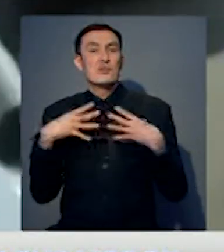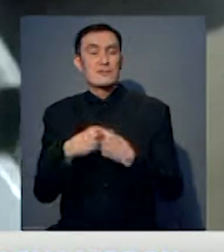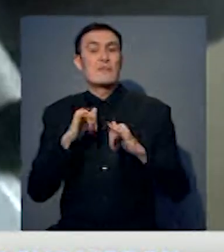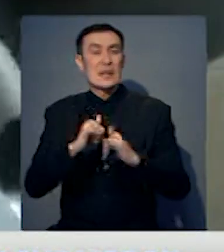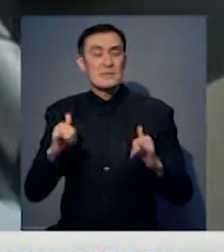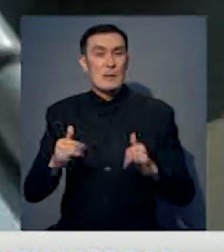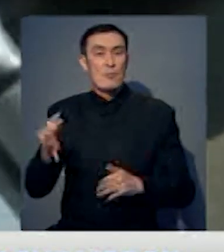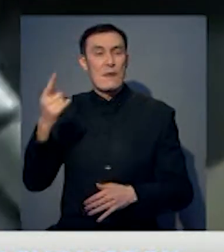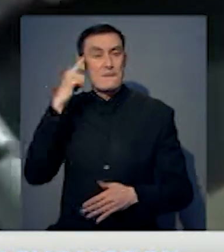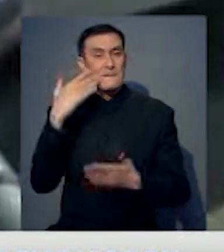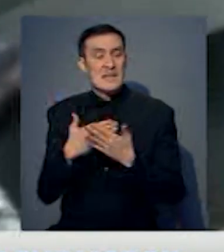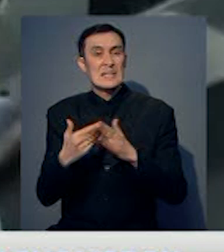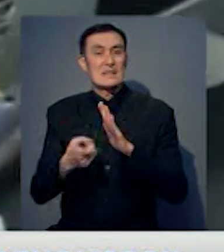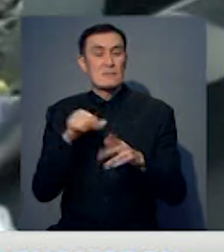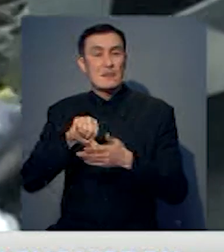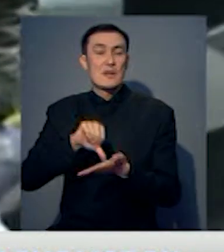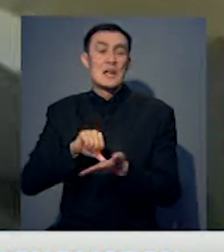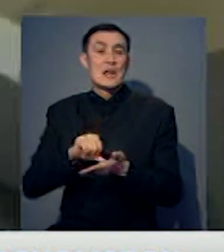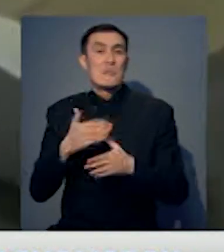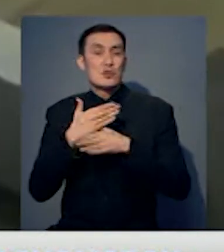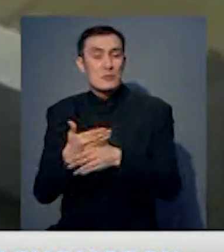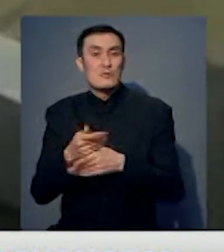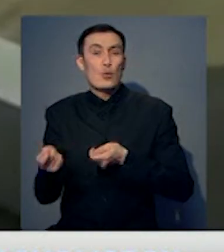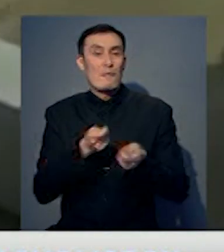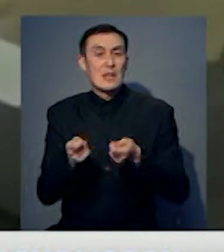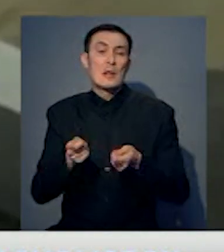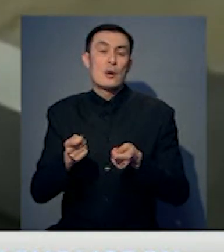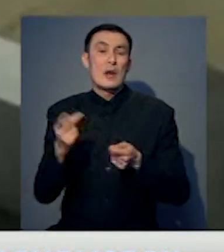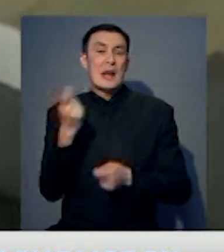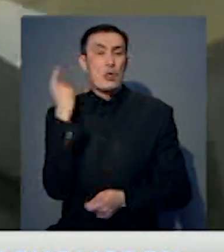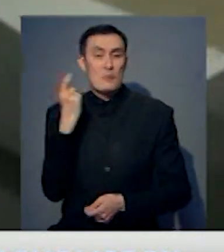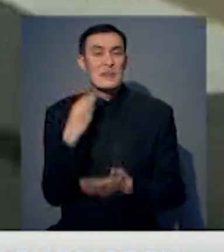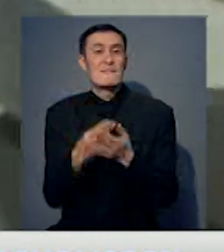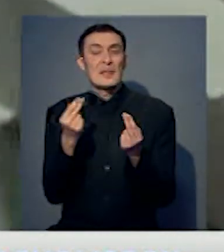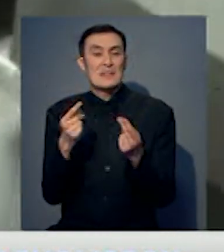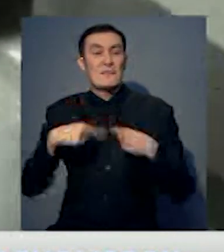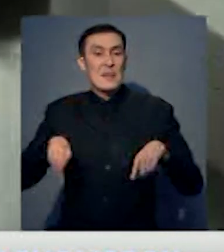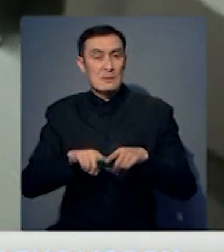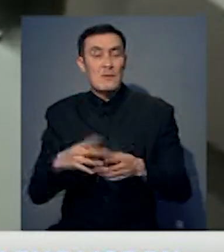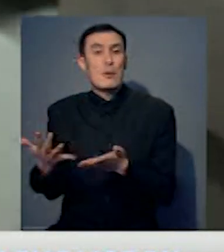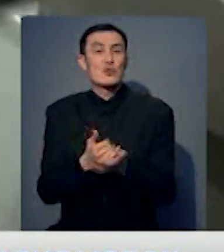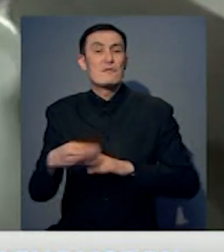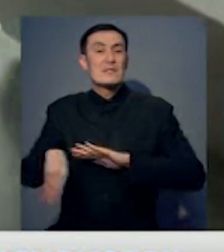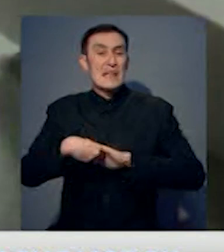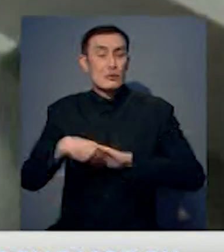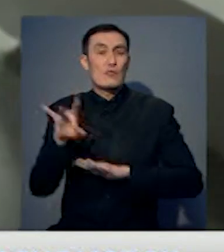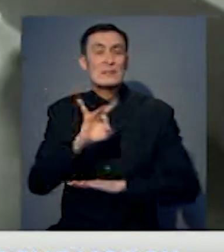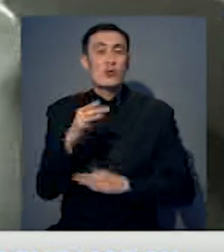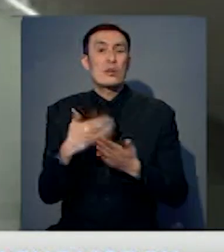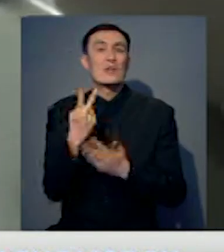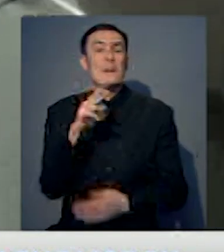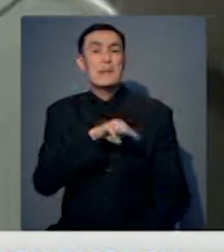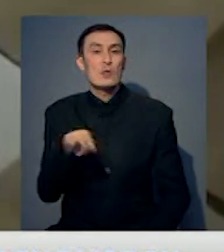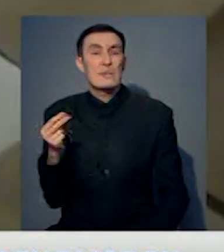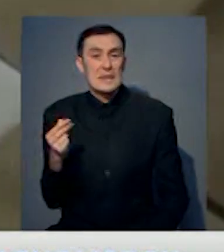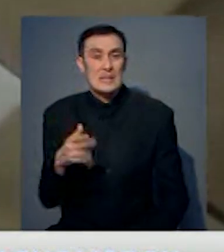по версии следствия чиновник при пособничестве руководителя управления экономики и финансов ведомства получил взятку в размере около 2